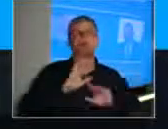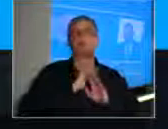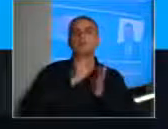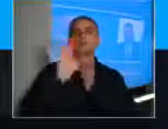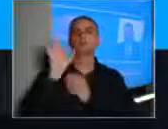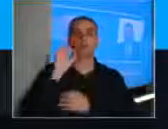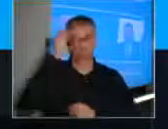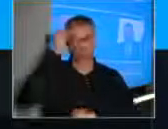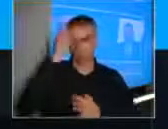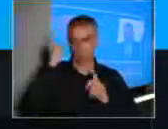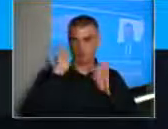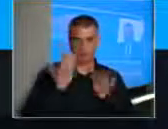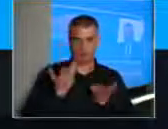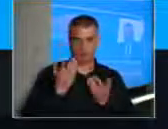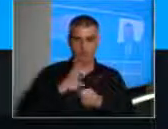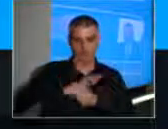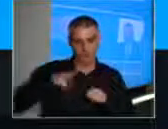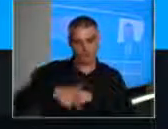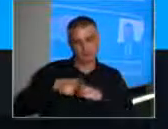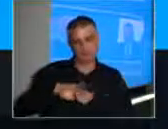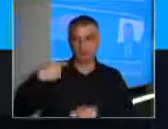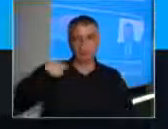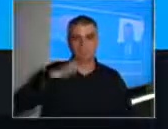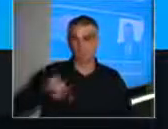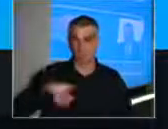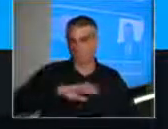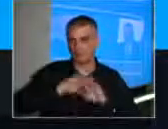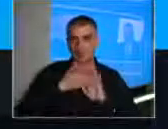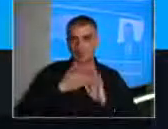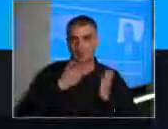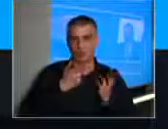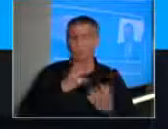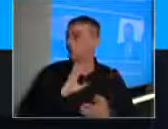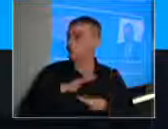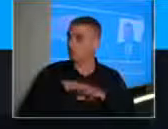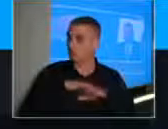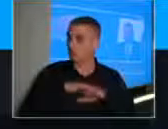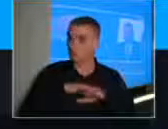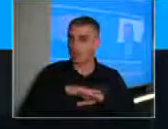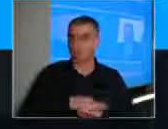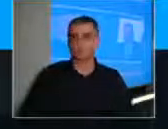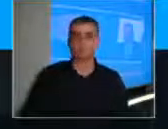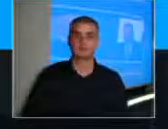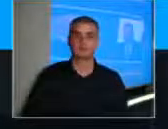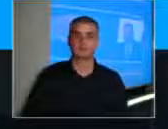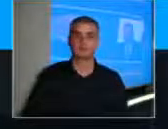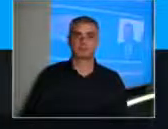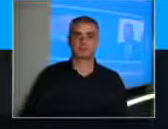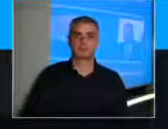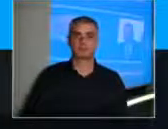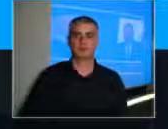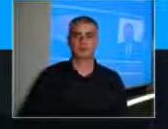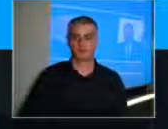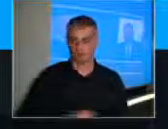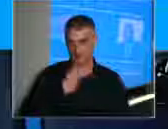אנחנו זוכרים טוב מה היה אז, והגזרות על קיצורות הילדים, והשאר הגזרות של... אין מכילה? לא, באמת, ביהדות